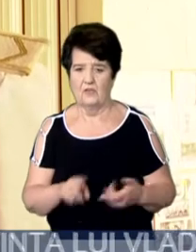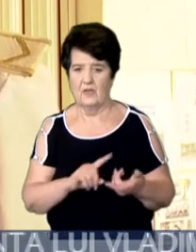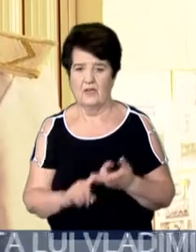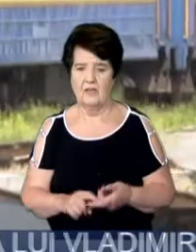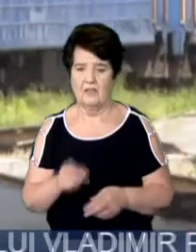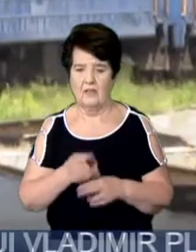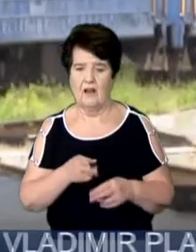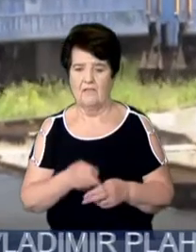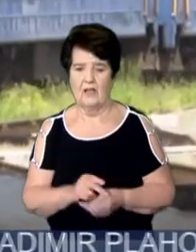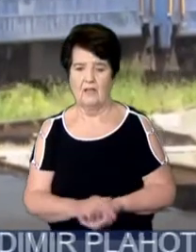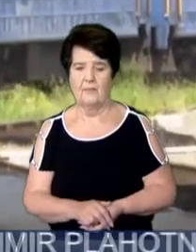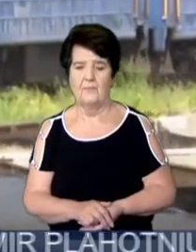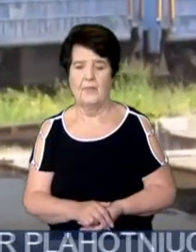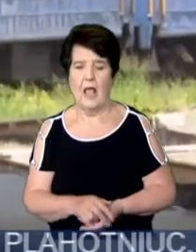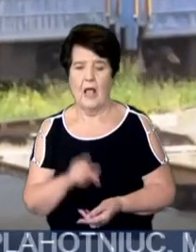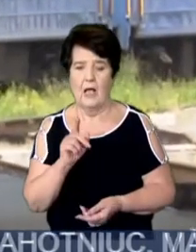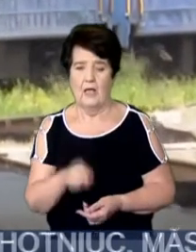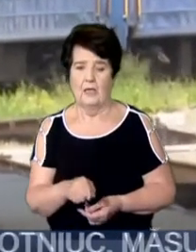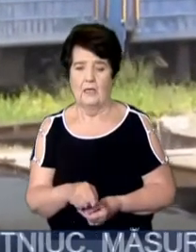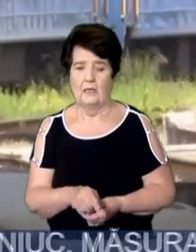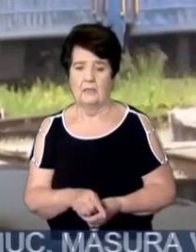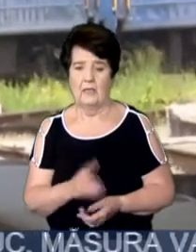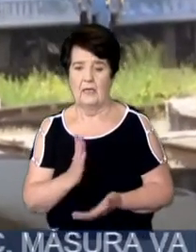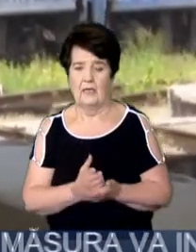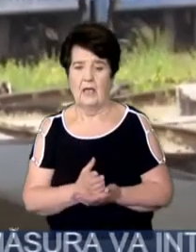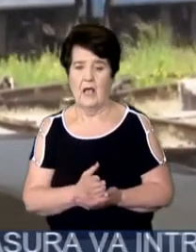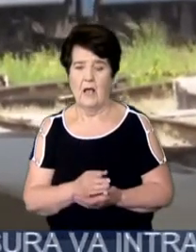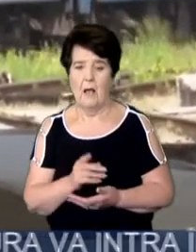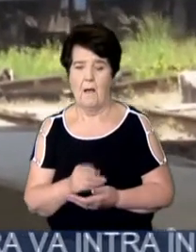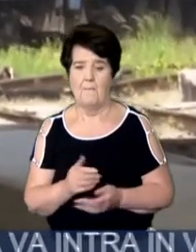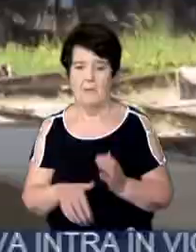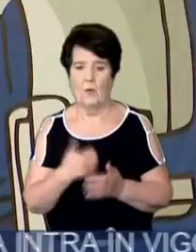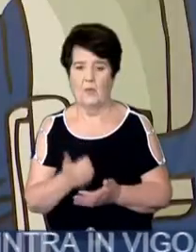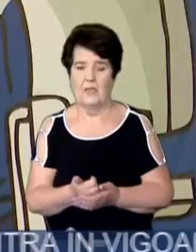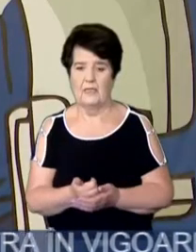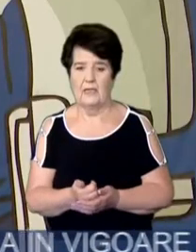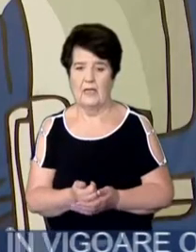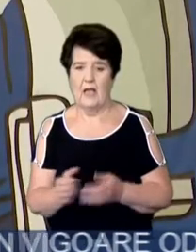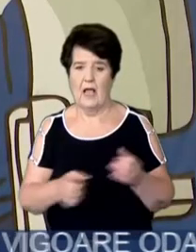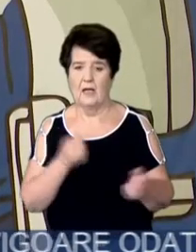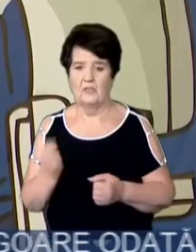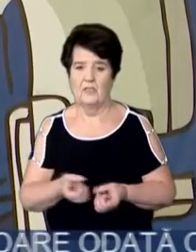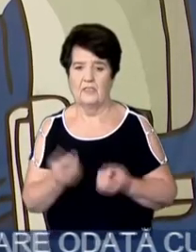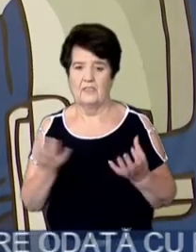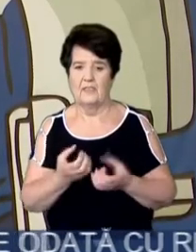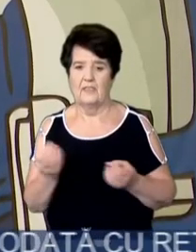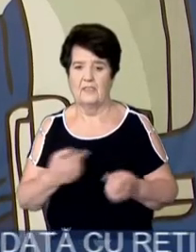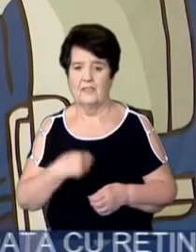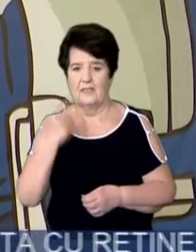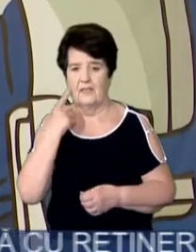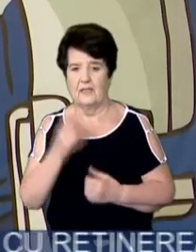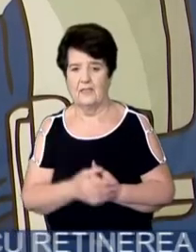cale ferată. Siguranța pasagerilor este una dintre prioritățile angajaților. Zi de zi ne dedicăm